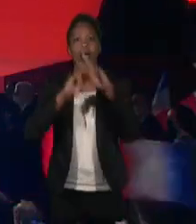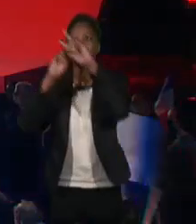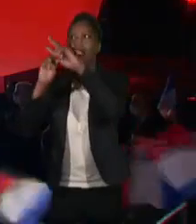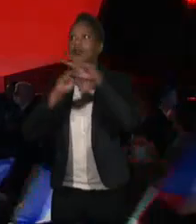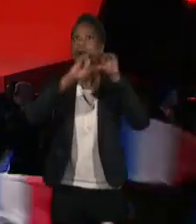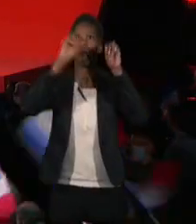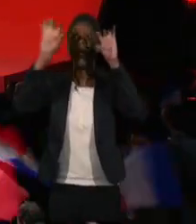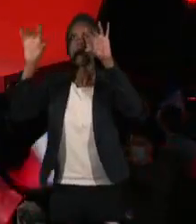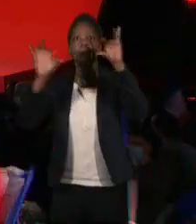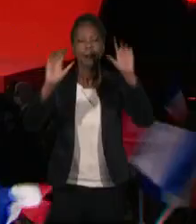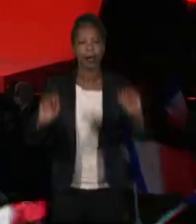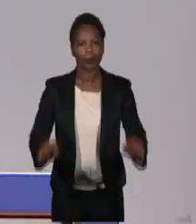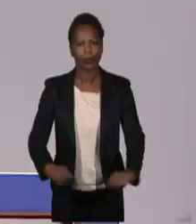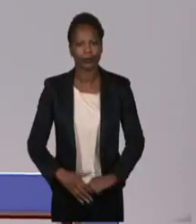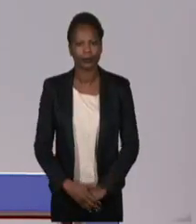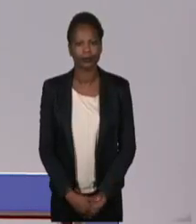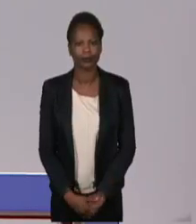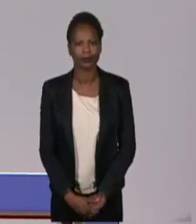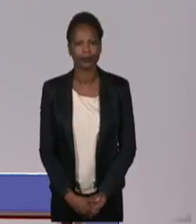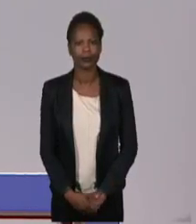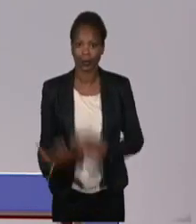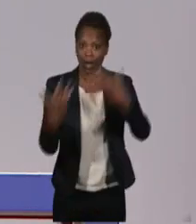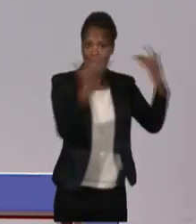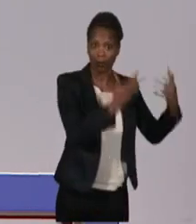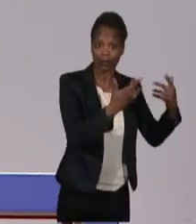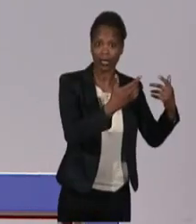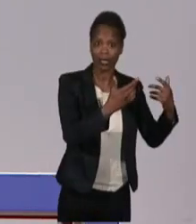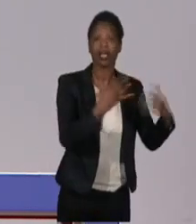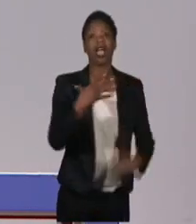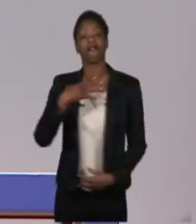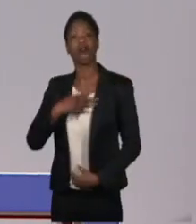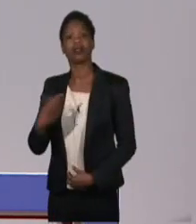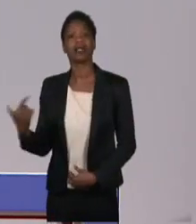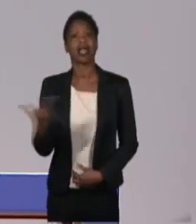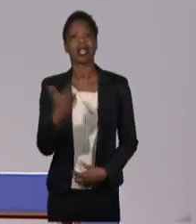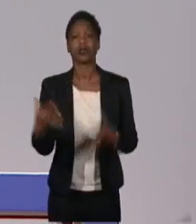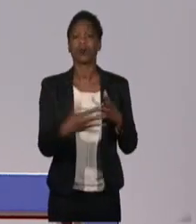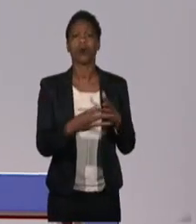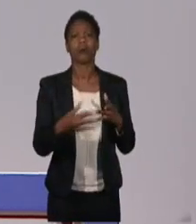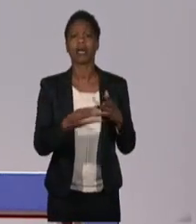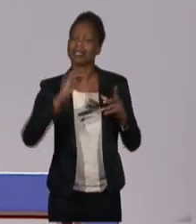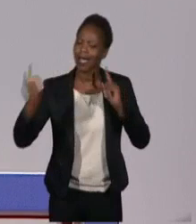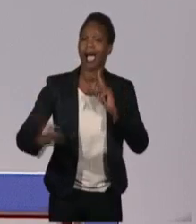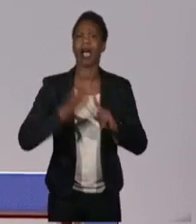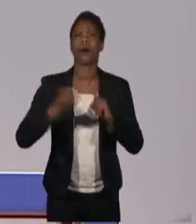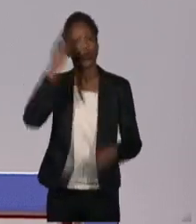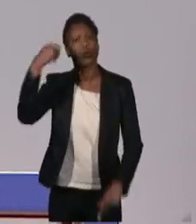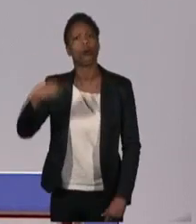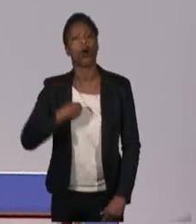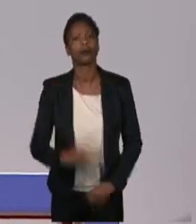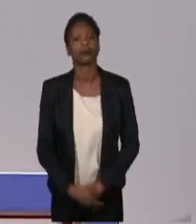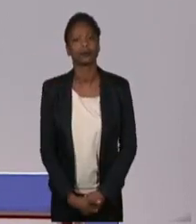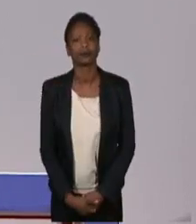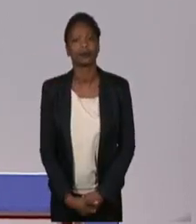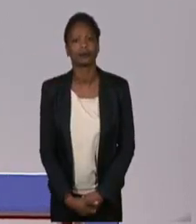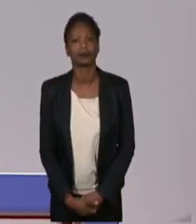briller. Alors oui, le français et les mathématiques seront les deux grandes causes éducatives de mon quinquennat. Car il n'y a